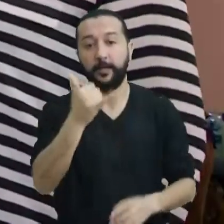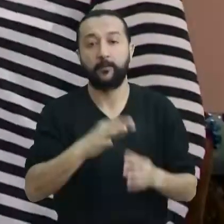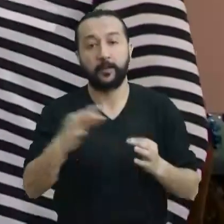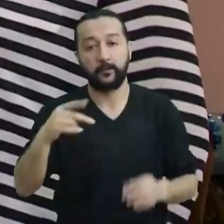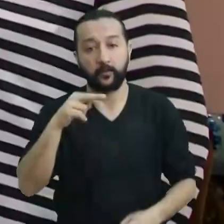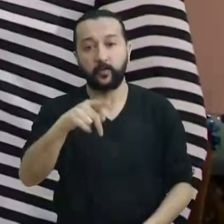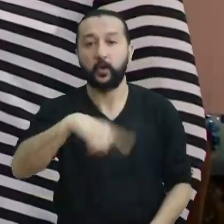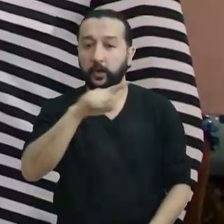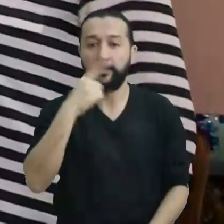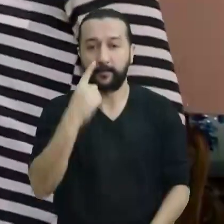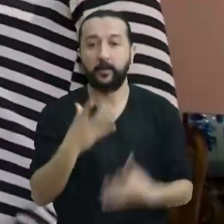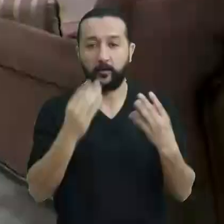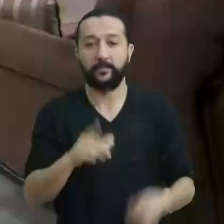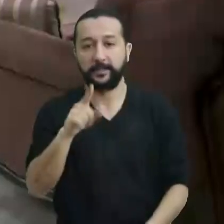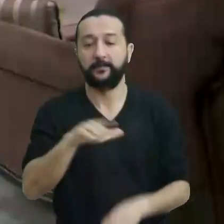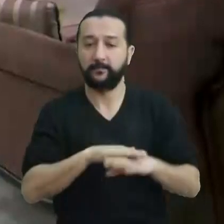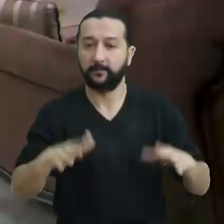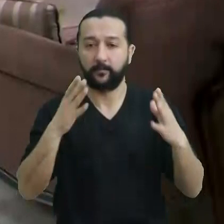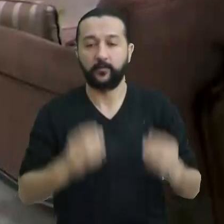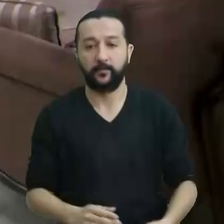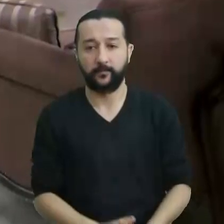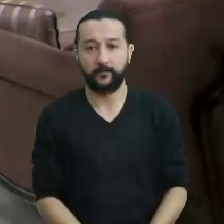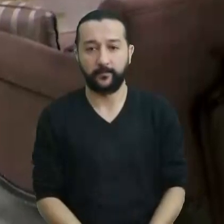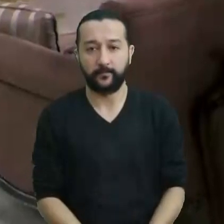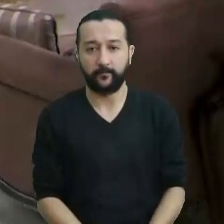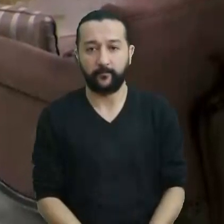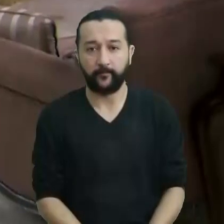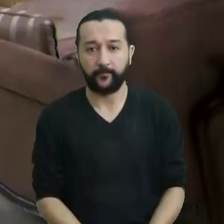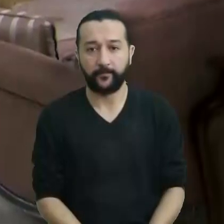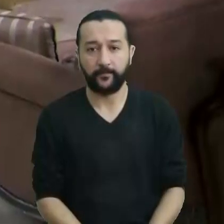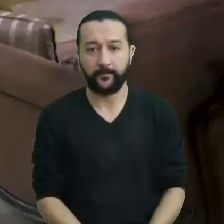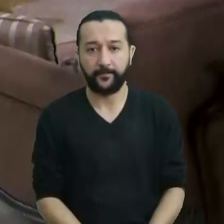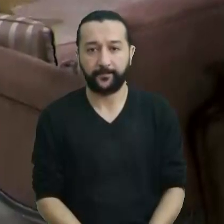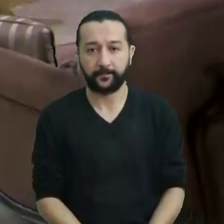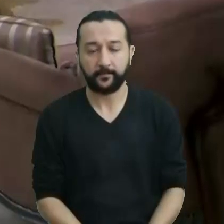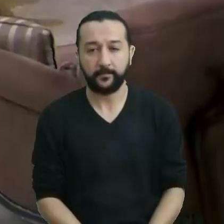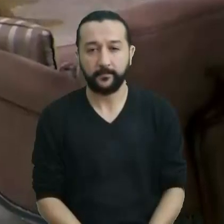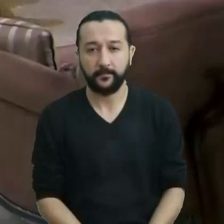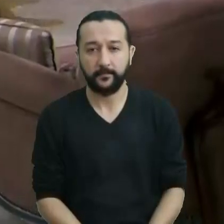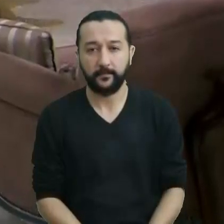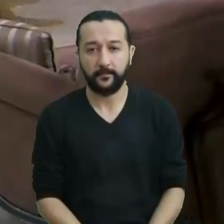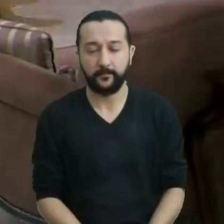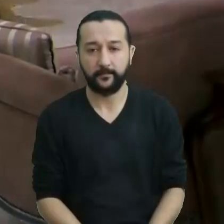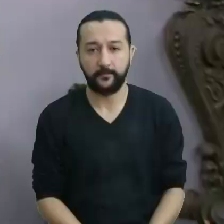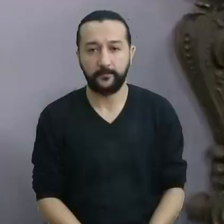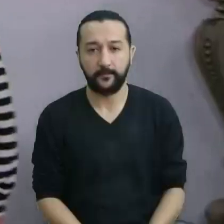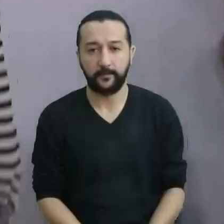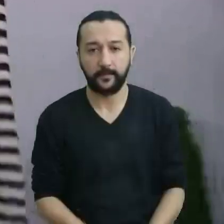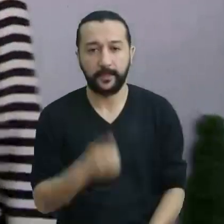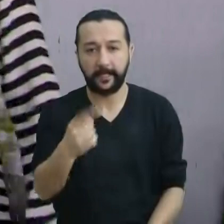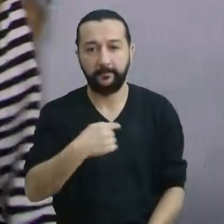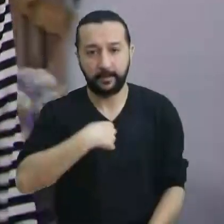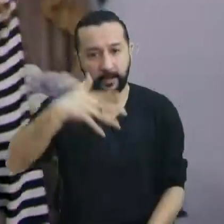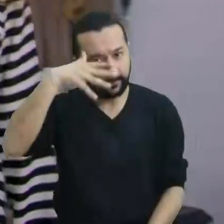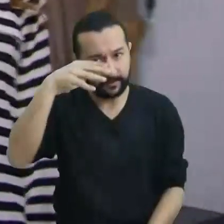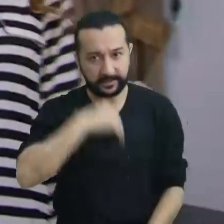kilometre yürü, oralarda olması lazım. Tamam. Tam arkasını dönmüş gidiyordu ki durup Şükrü'ye baktı. Sen